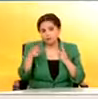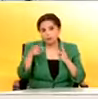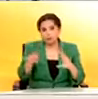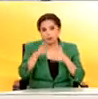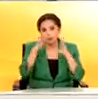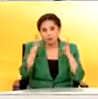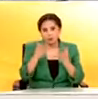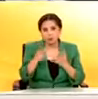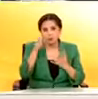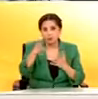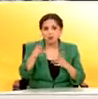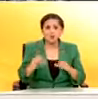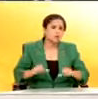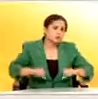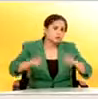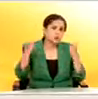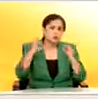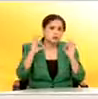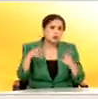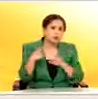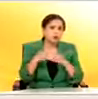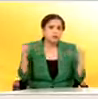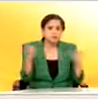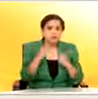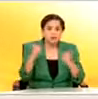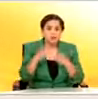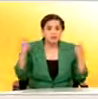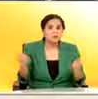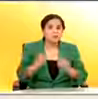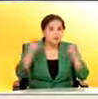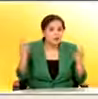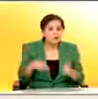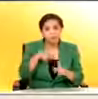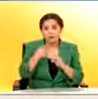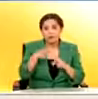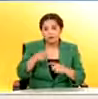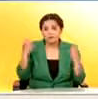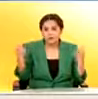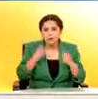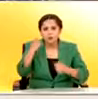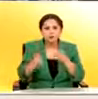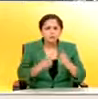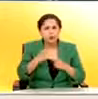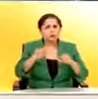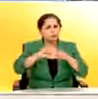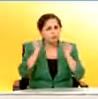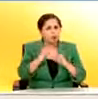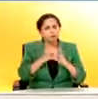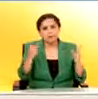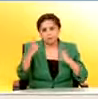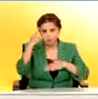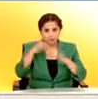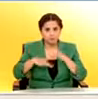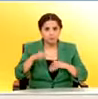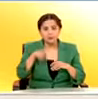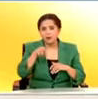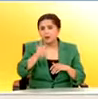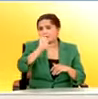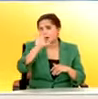के सबसे सफल विंटर फेस्टिवल और विंटर स्पोर्ट्स मॉडल है। इन देशों